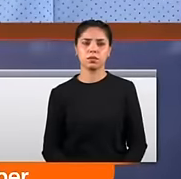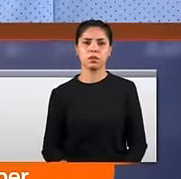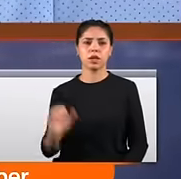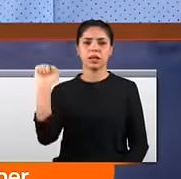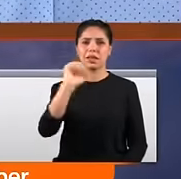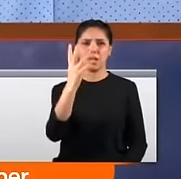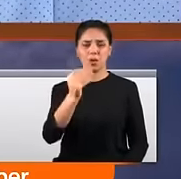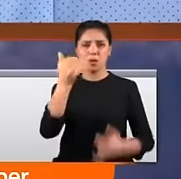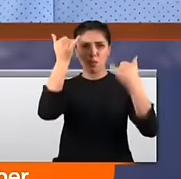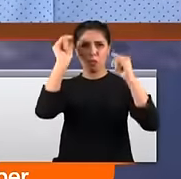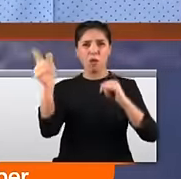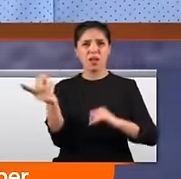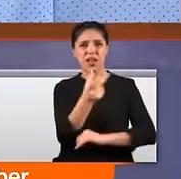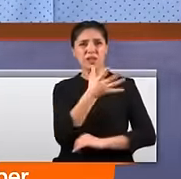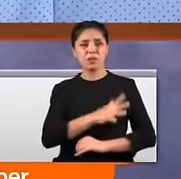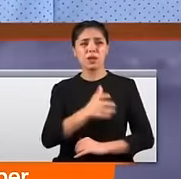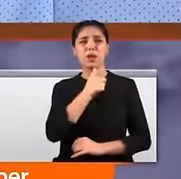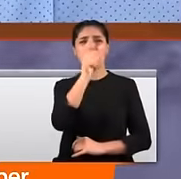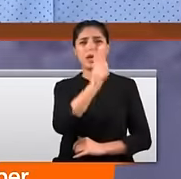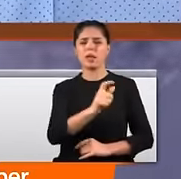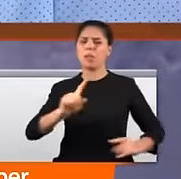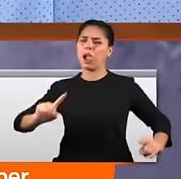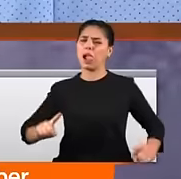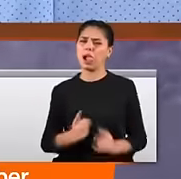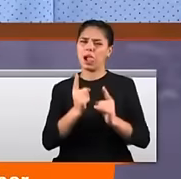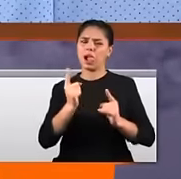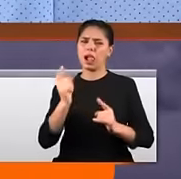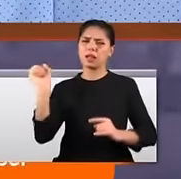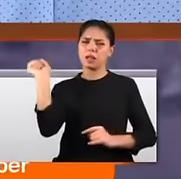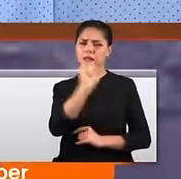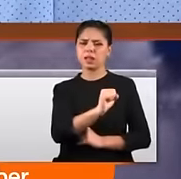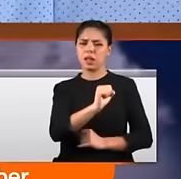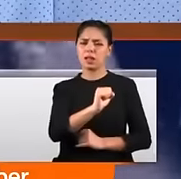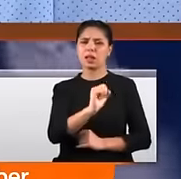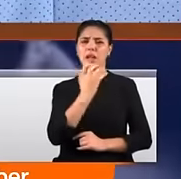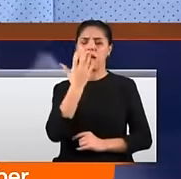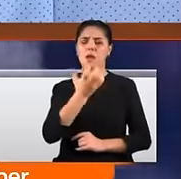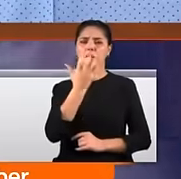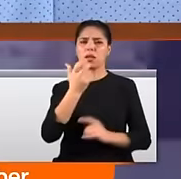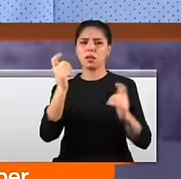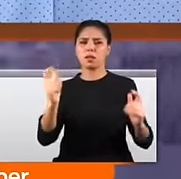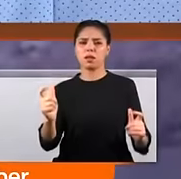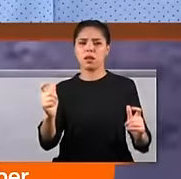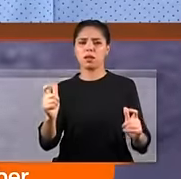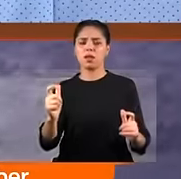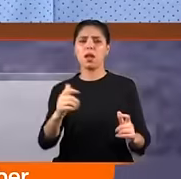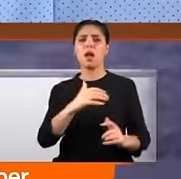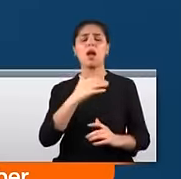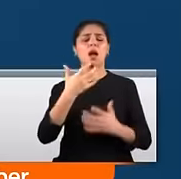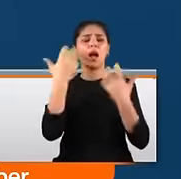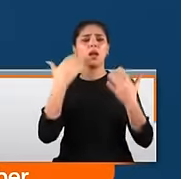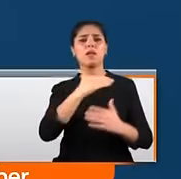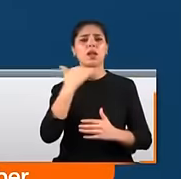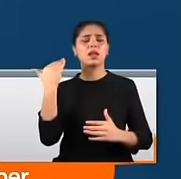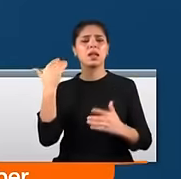Saldırıya geçen boğadan kaçmak istedi ama başaramadı. Ölümcül saldırı Amasya Suluova'daki mezbahada kaydedildi.